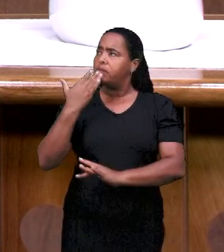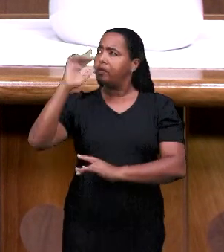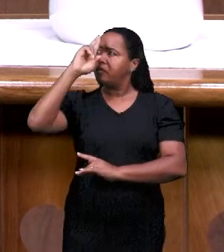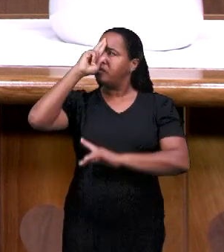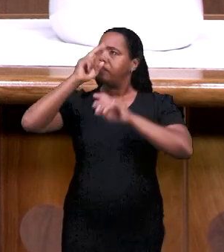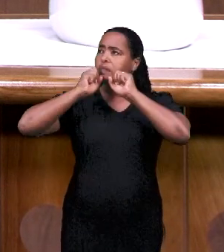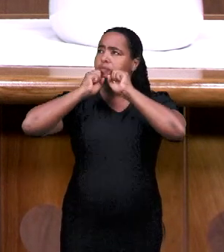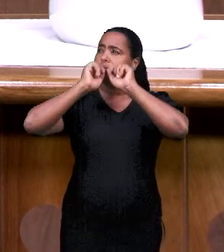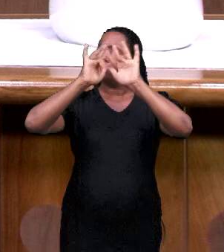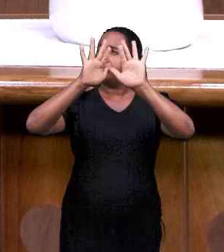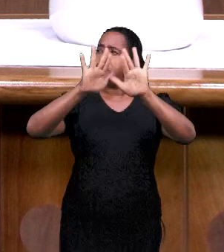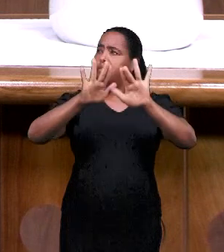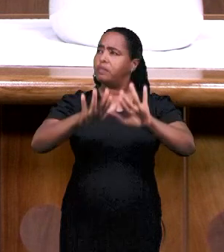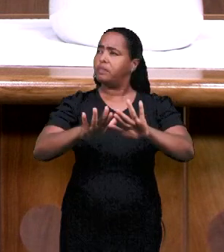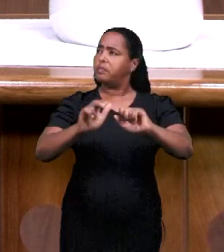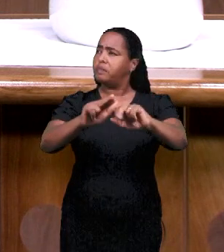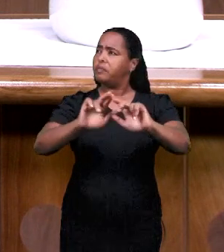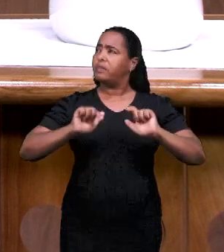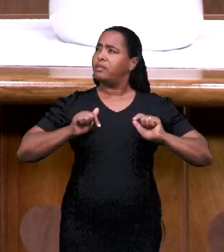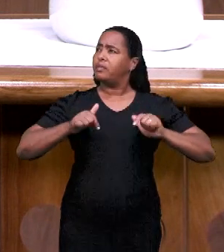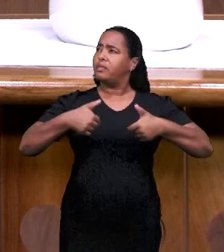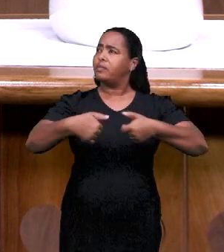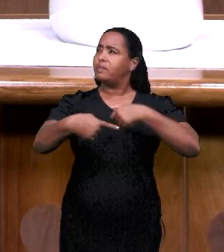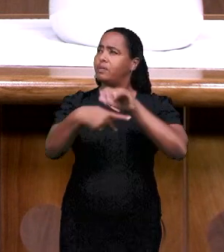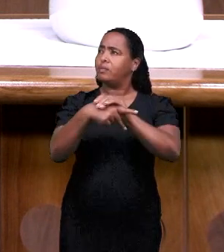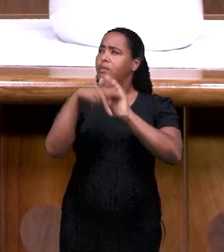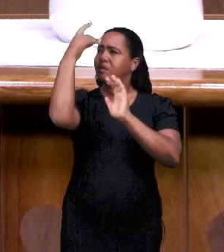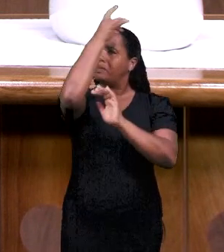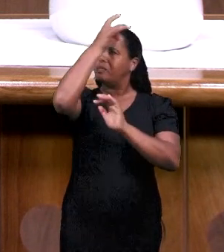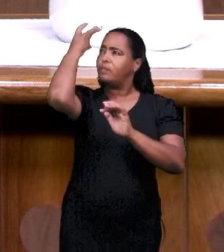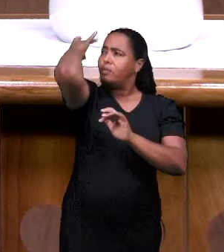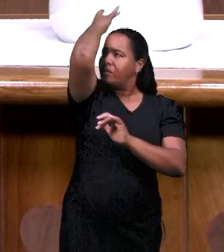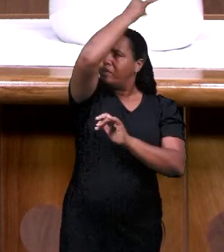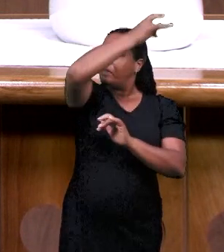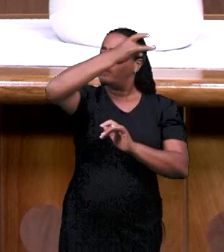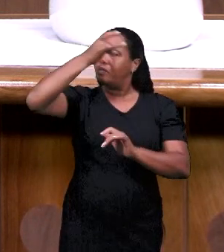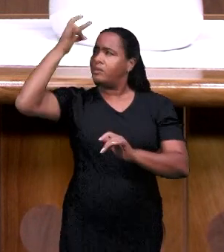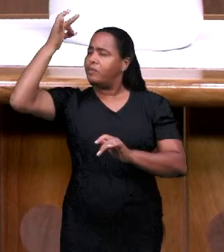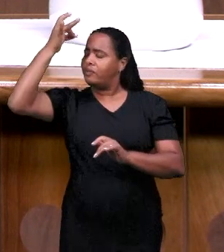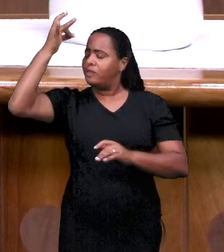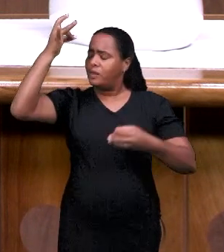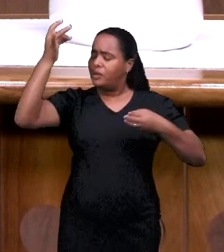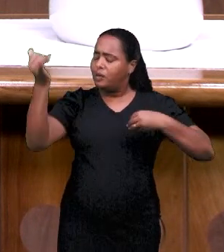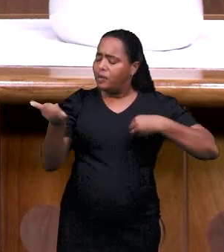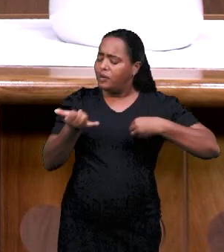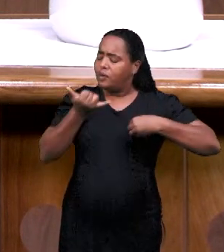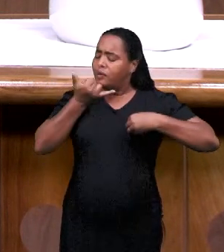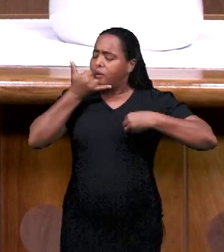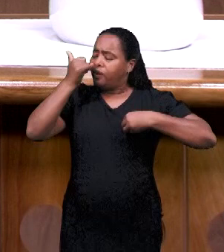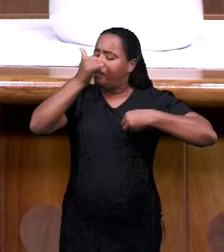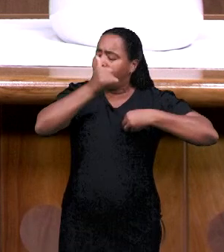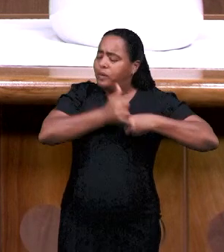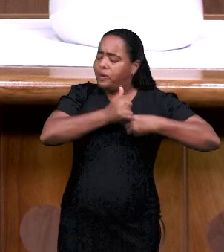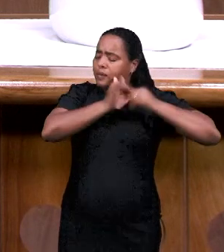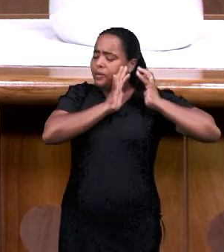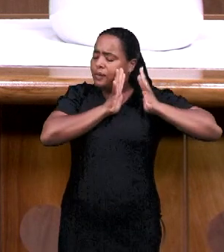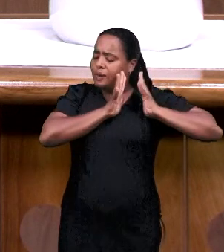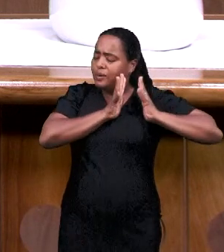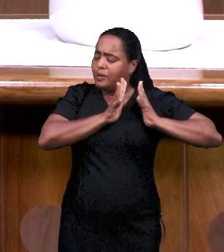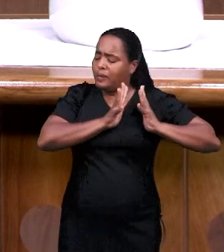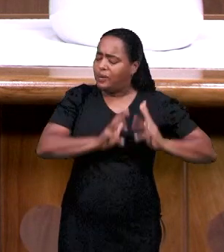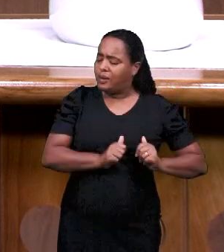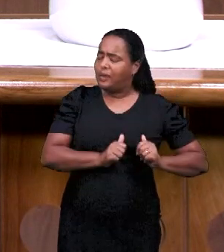moment par l'opération de ton esprit. Nous puissions avoir nos péchés pardonnés, avoir une